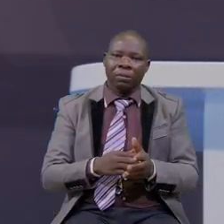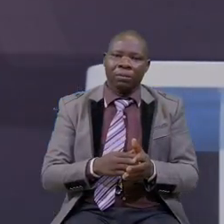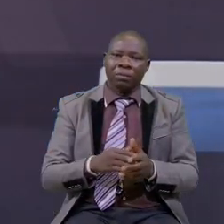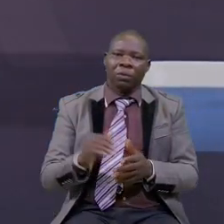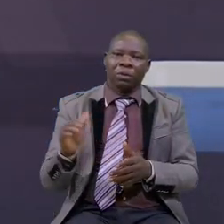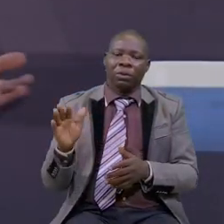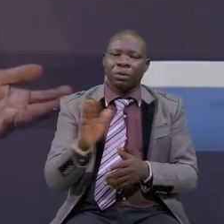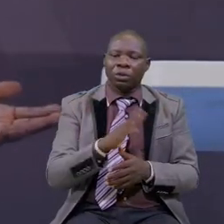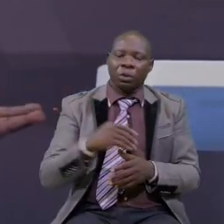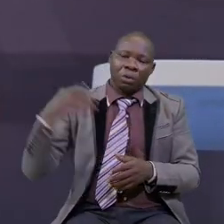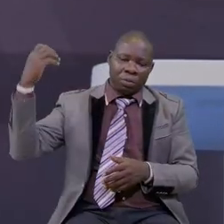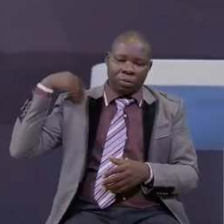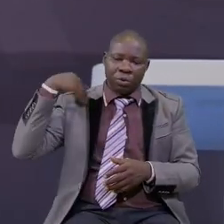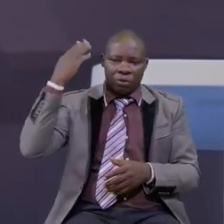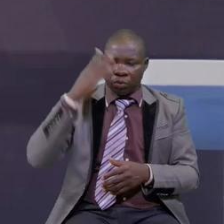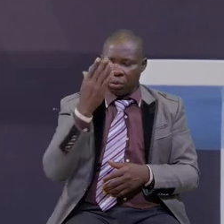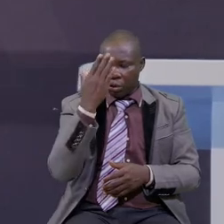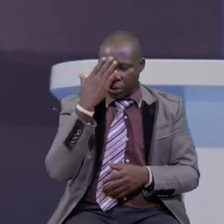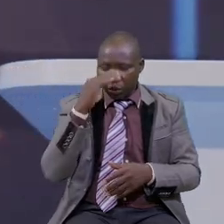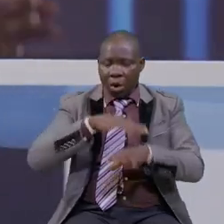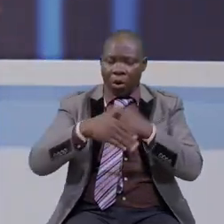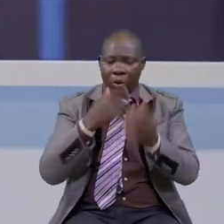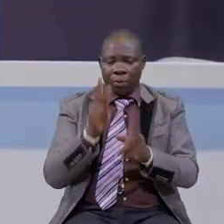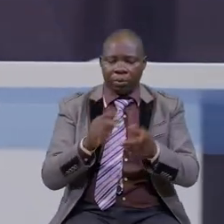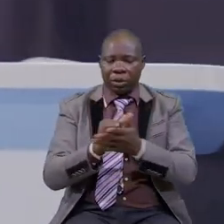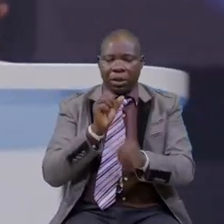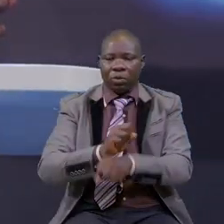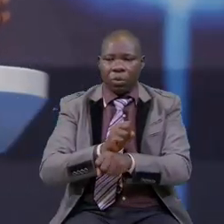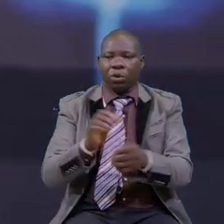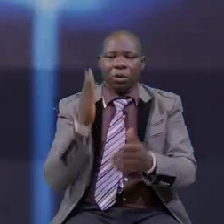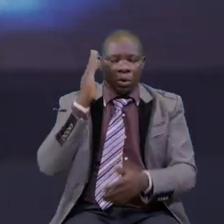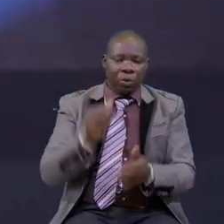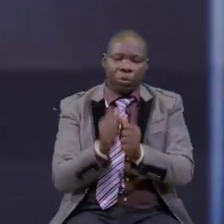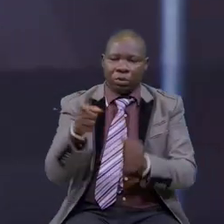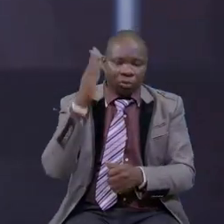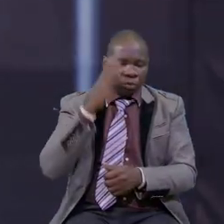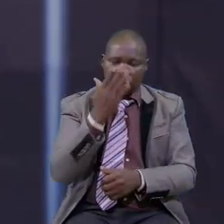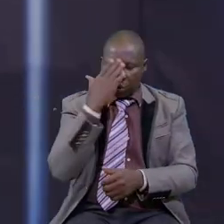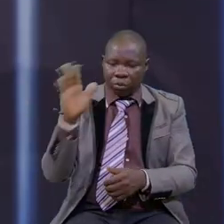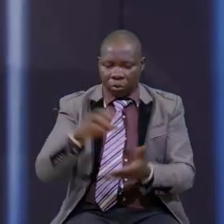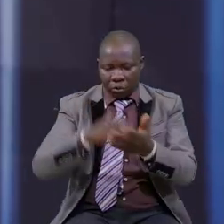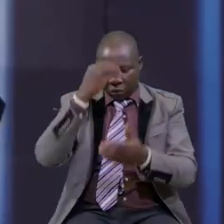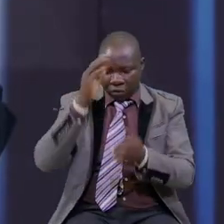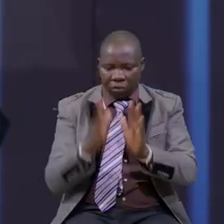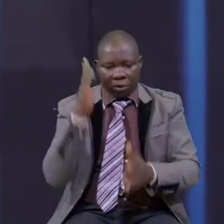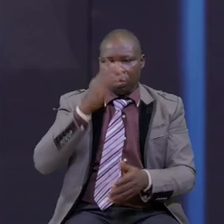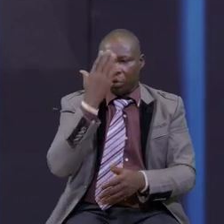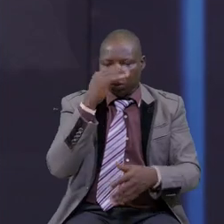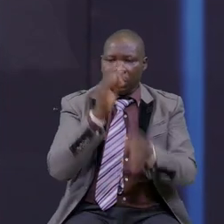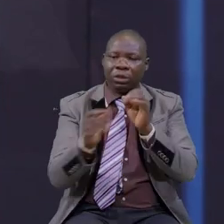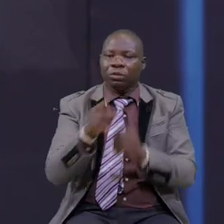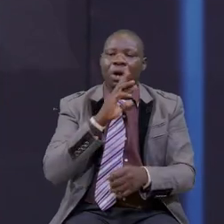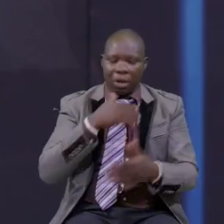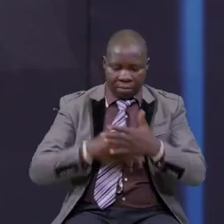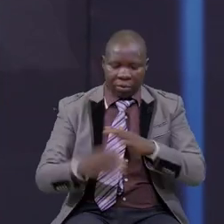saura, ceux qui travaillent avec vous sauront, vos élèves savent si vous êtes un enseignant